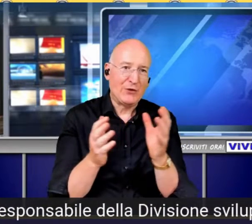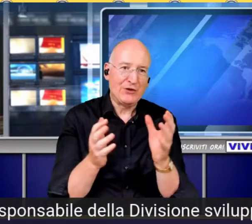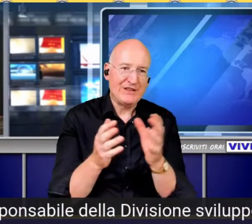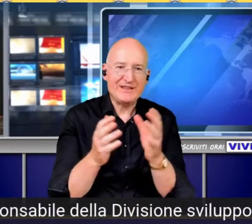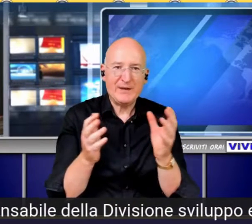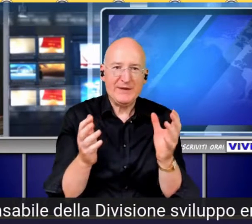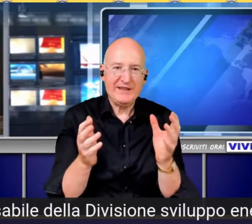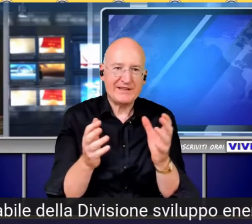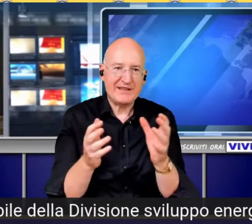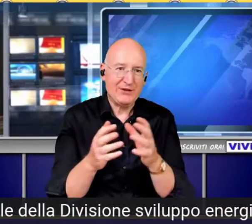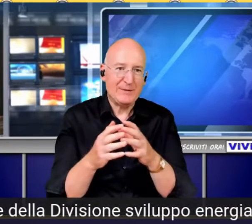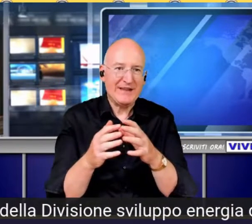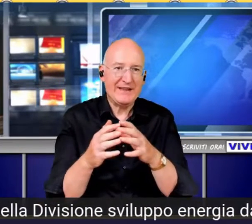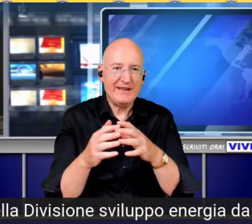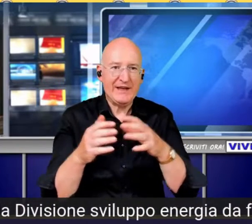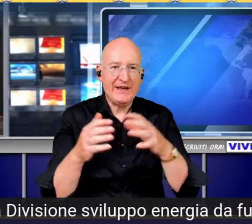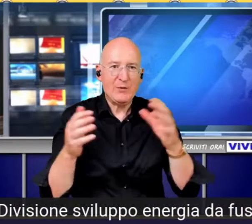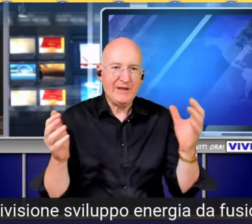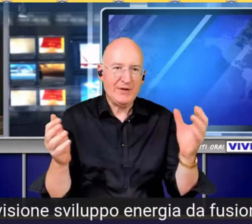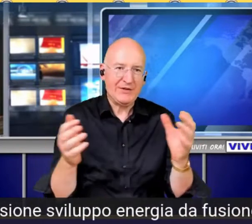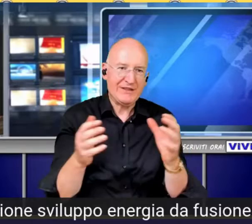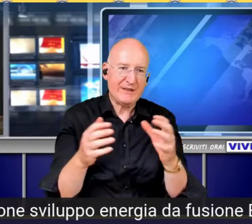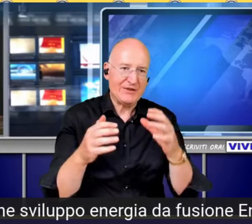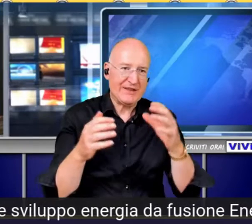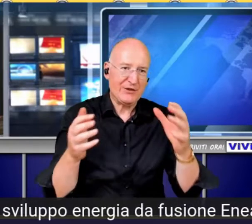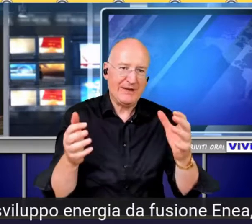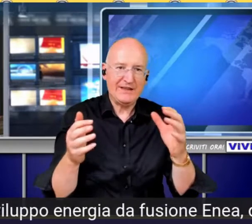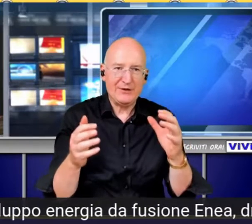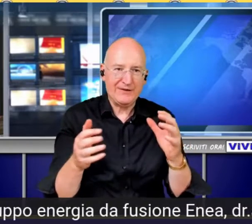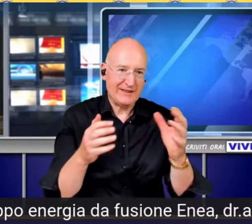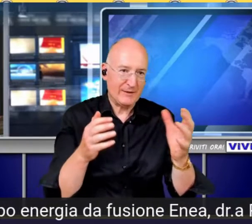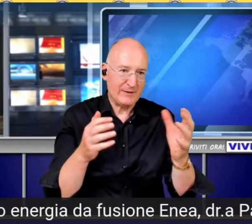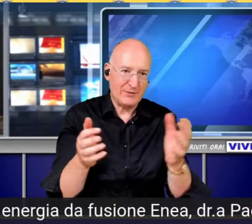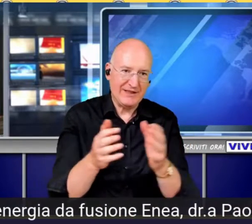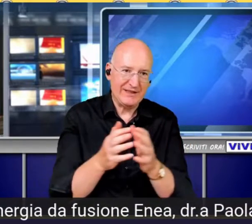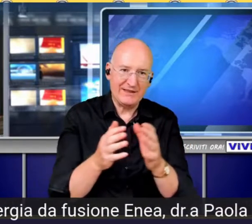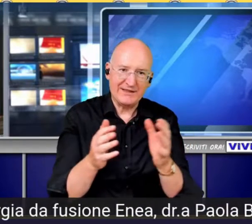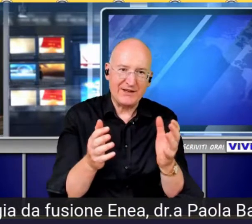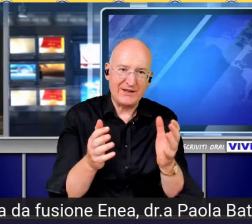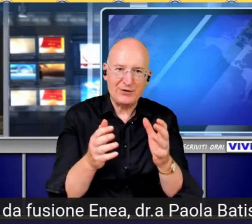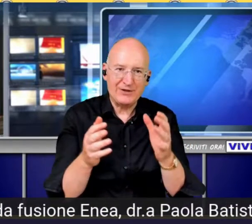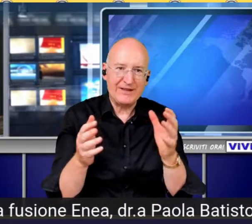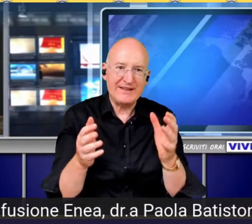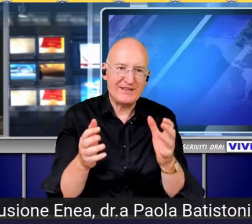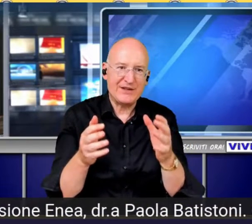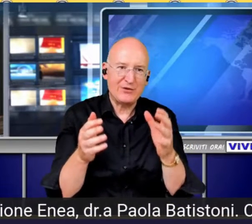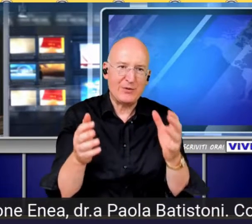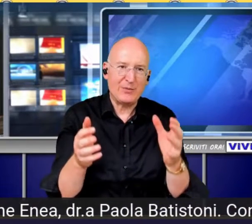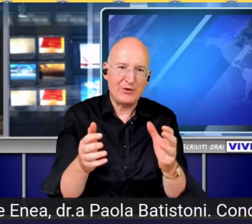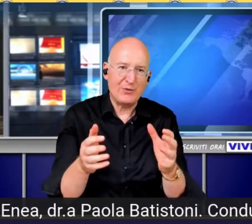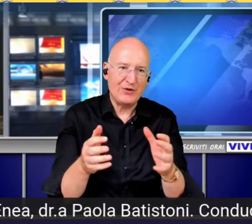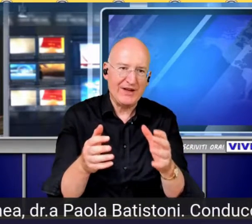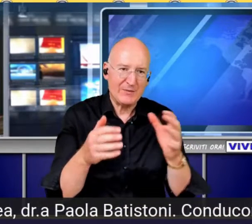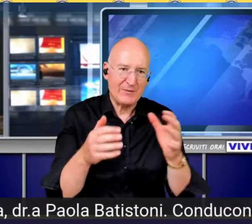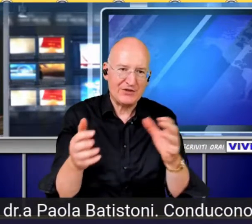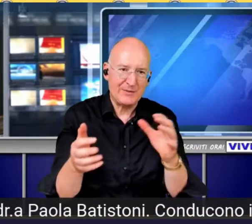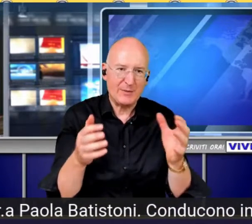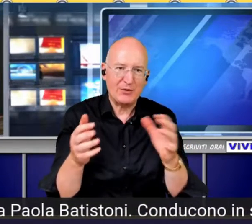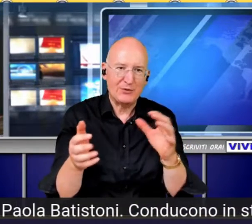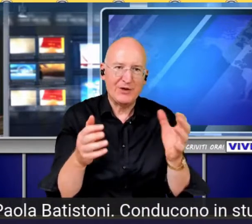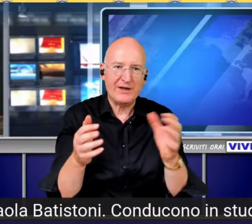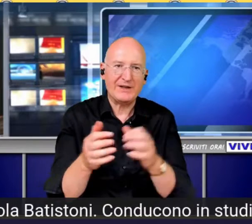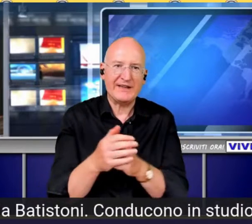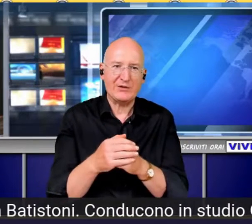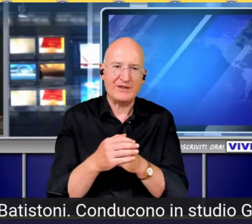di fondo del sistema energetico, di mantenere l'equilibrio, diciamo, tra la domanda e l'offerta, perché come è noto l'energia non si può accumulare, bisogna